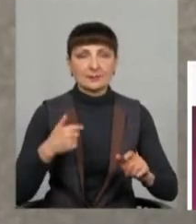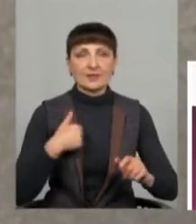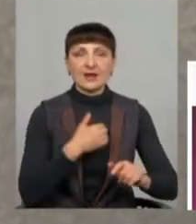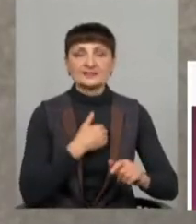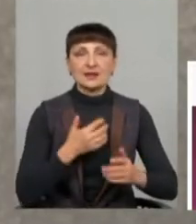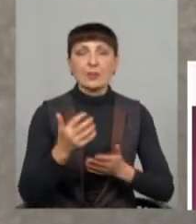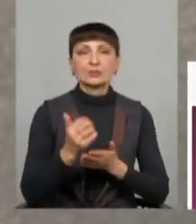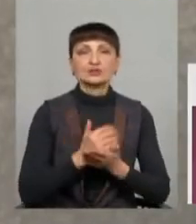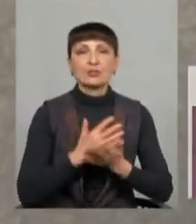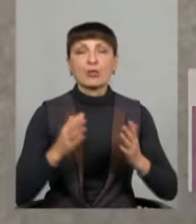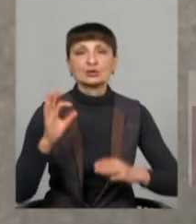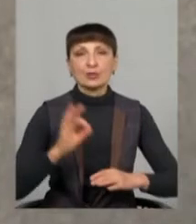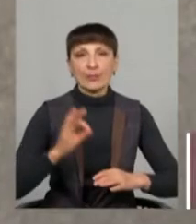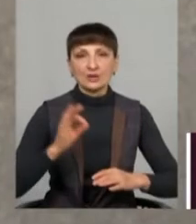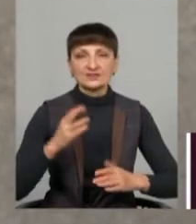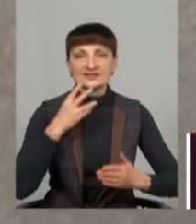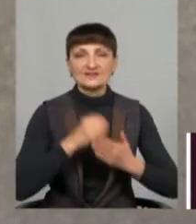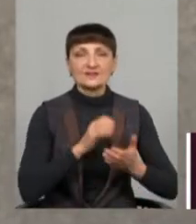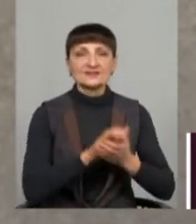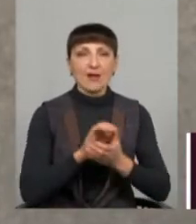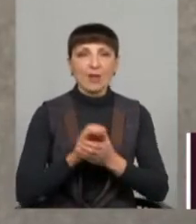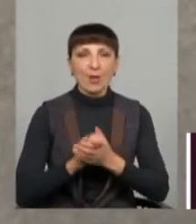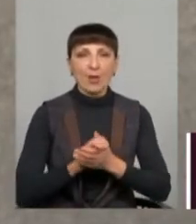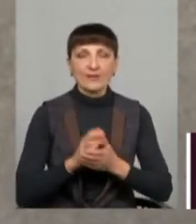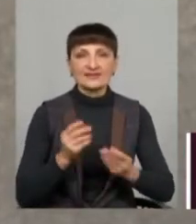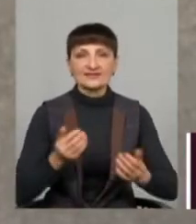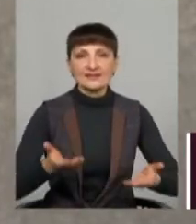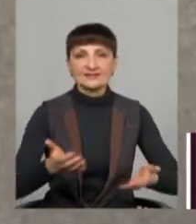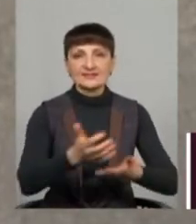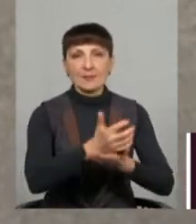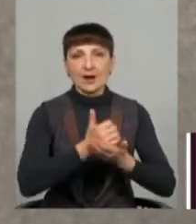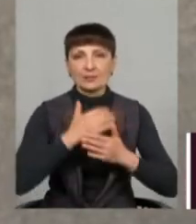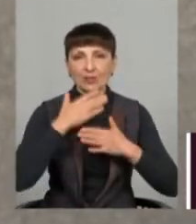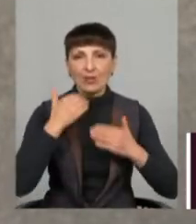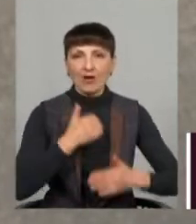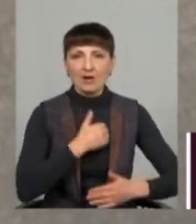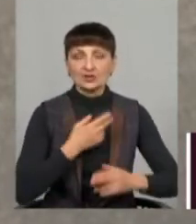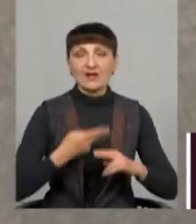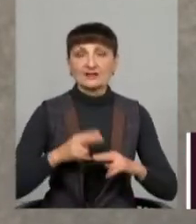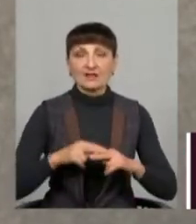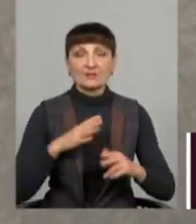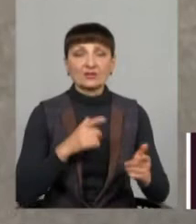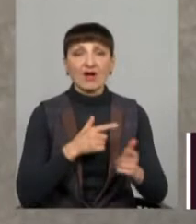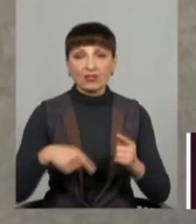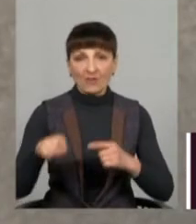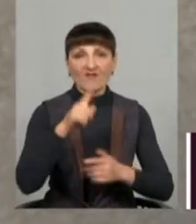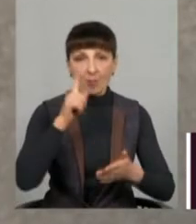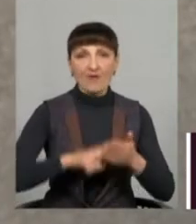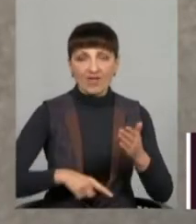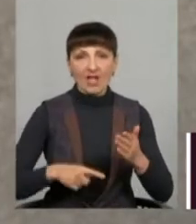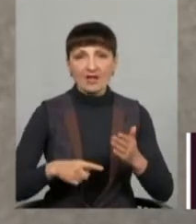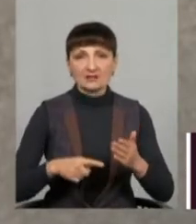побольше процентов со своих знакомых и привлечь побольше денег. Для этого были готовы поверить на любые